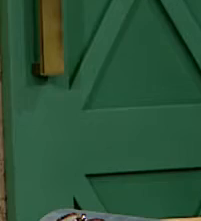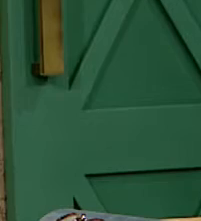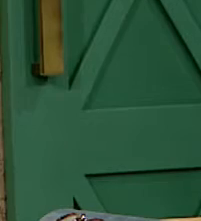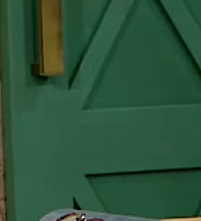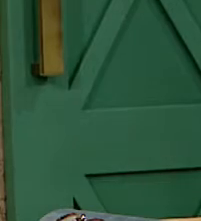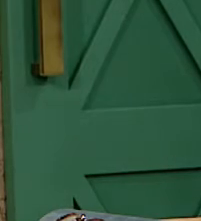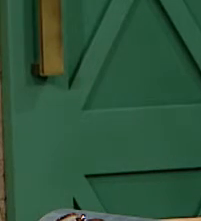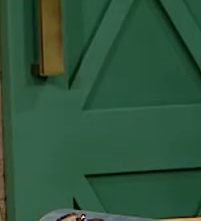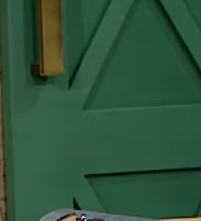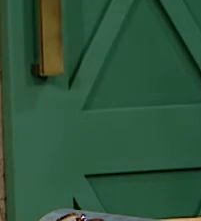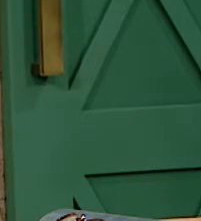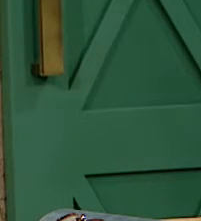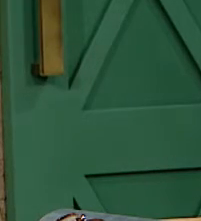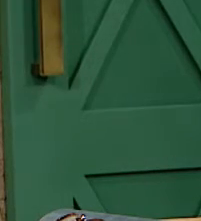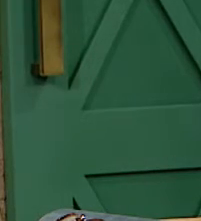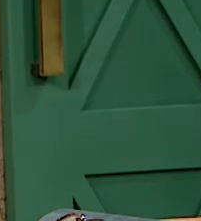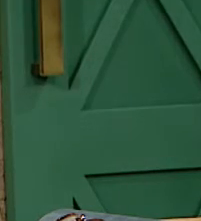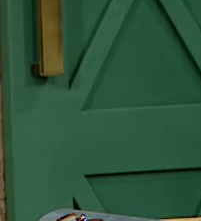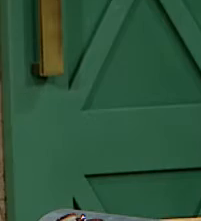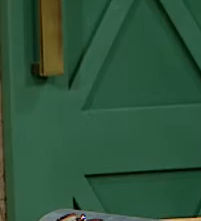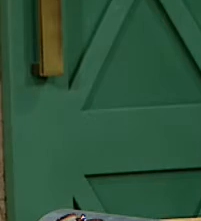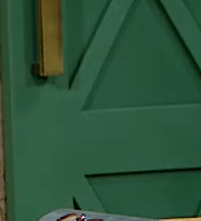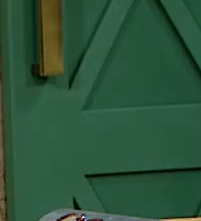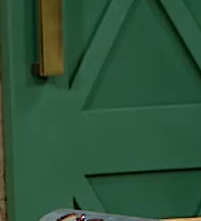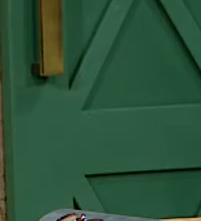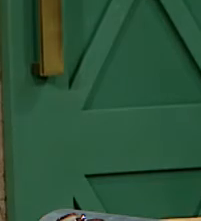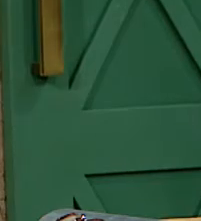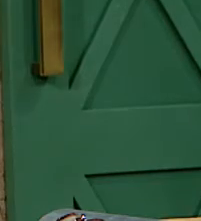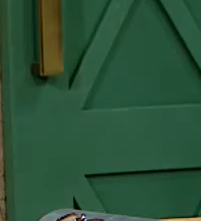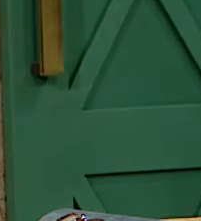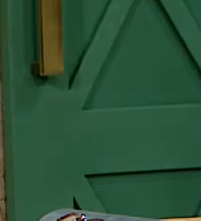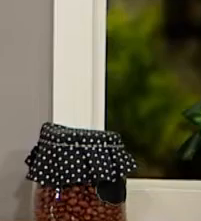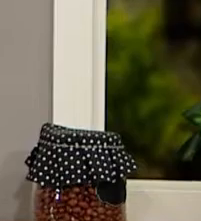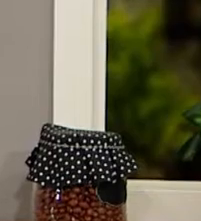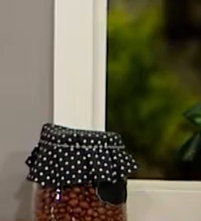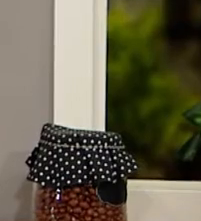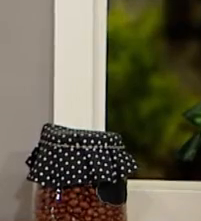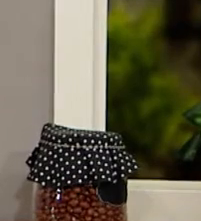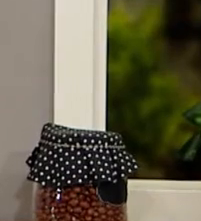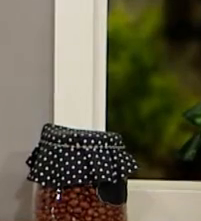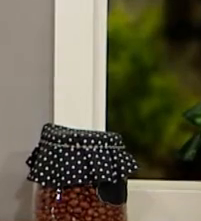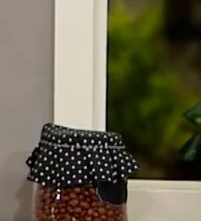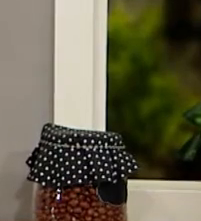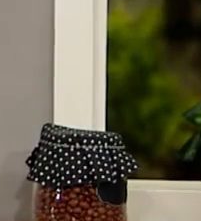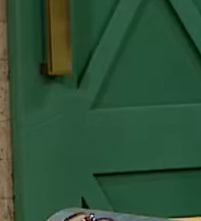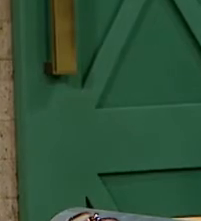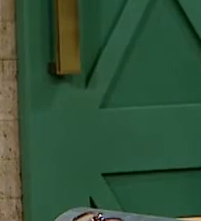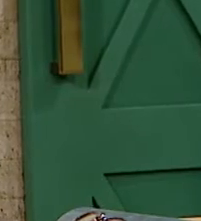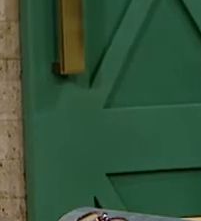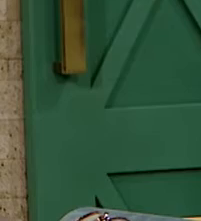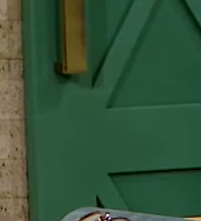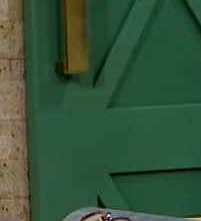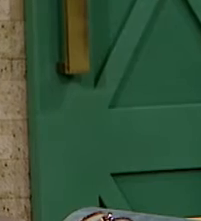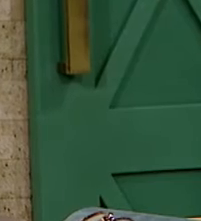affedersiniz. Nasılsınız? Önemli değil. İyiyim, çok şükür. Siz nasılsınız? Çok teşekkür ediyoruz. Bizler de iyiyiz. Sağ olun. Bugün neler yapacaksınız? Bugün